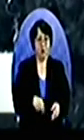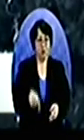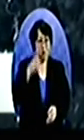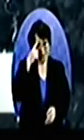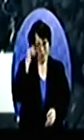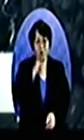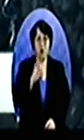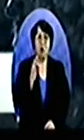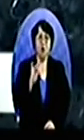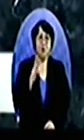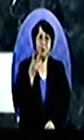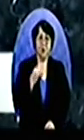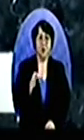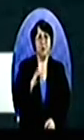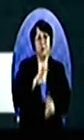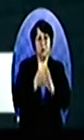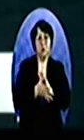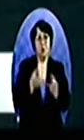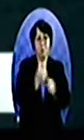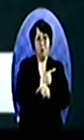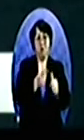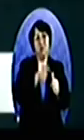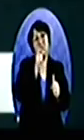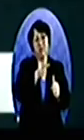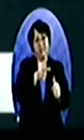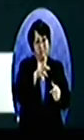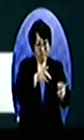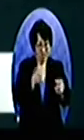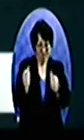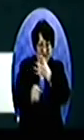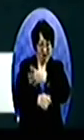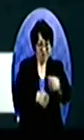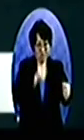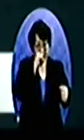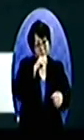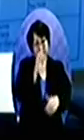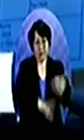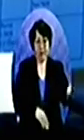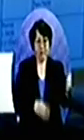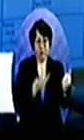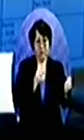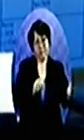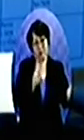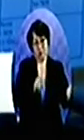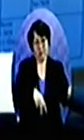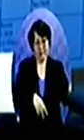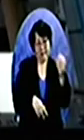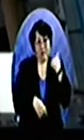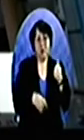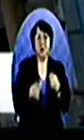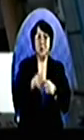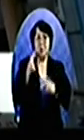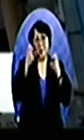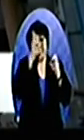болсон ч буруутай этгээдээр 40 сая долларыг нөхөн төлүүлэх ёстой болж байна. Эрдэнэ төлөвлөр хохирлгүй болохын тулд одоо эрүүгийн хэрэг мөрдөн байцаалтын шатнд